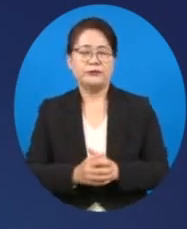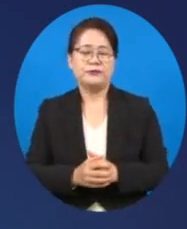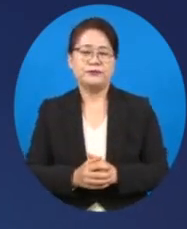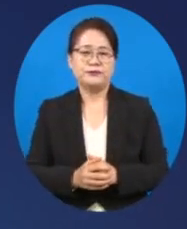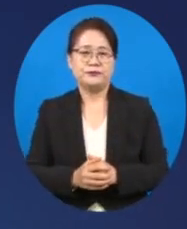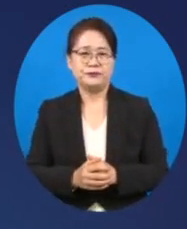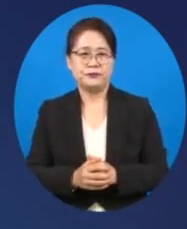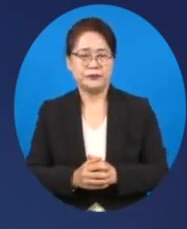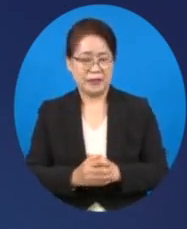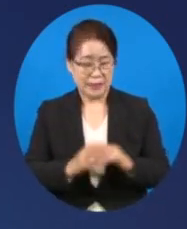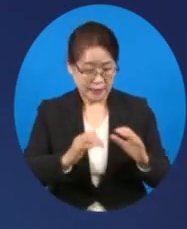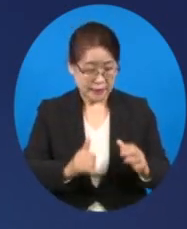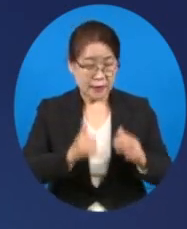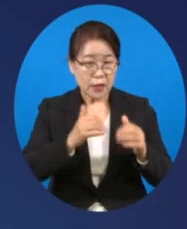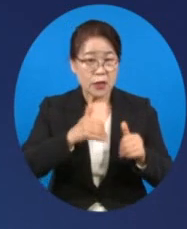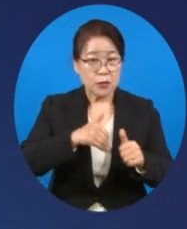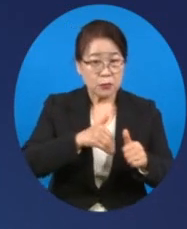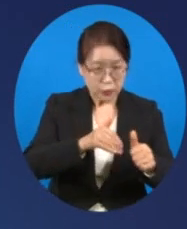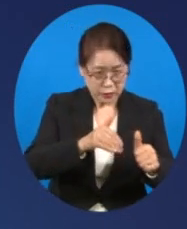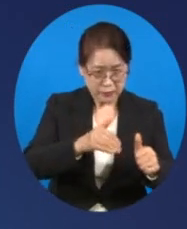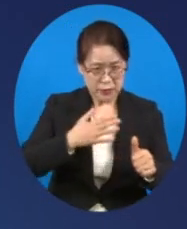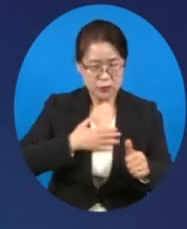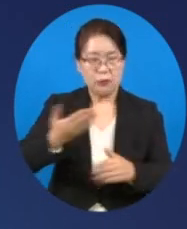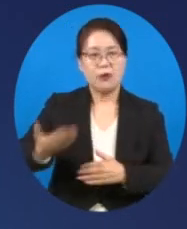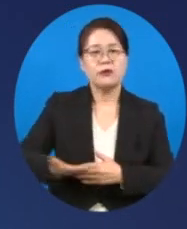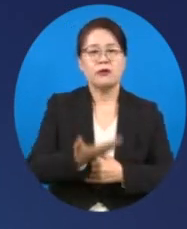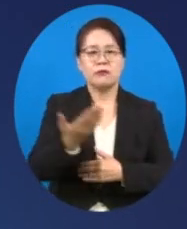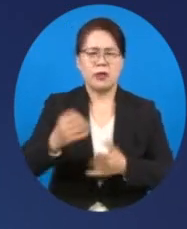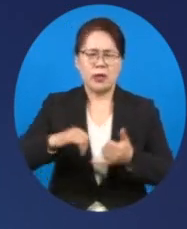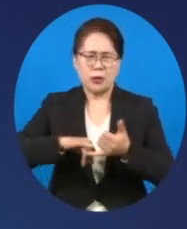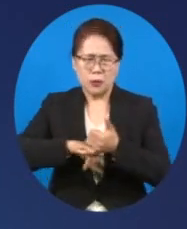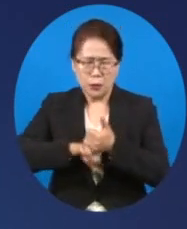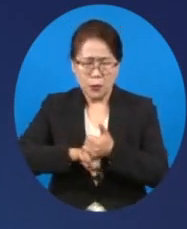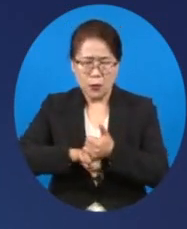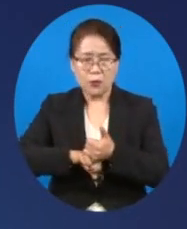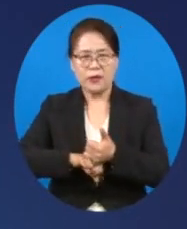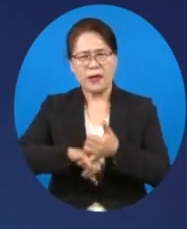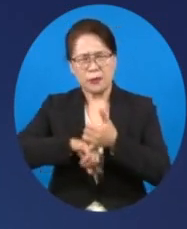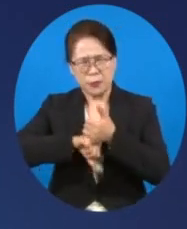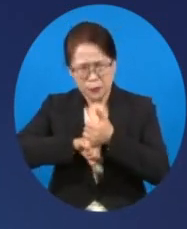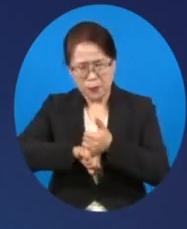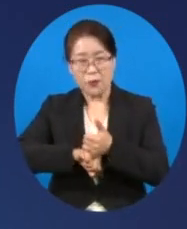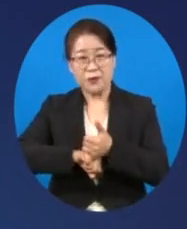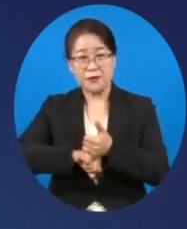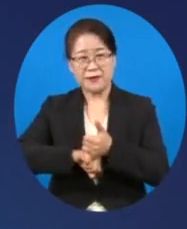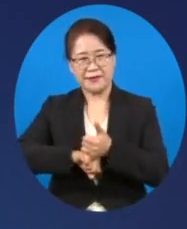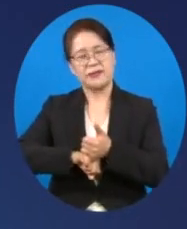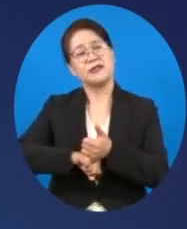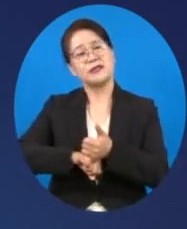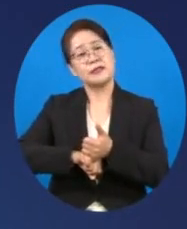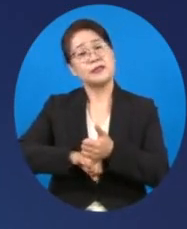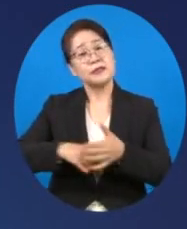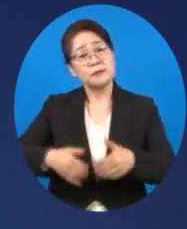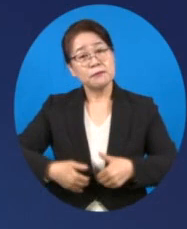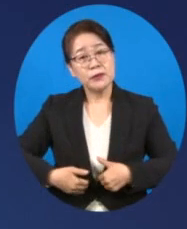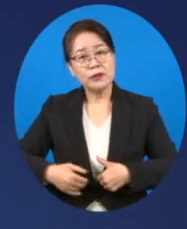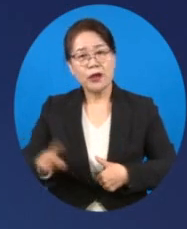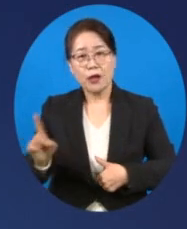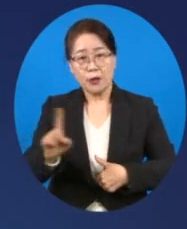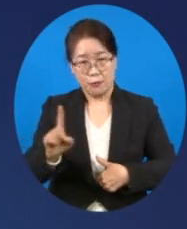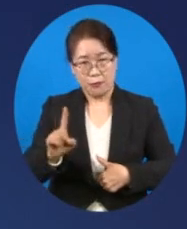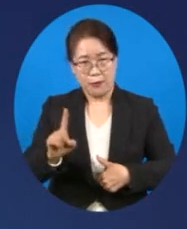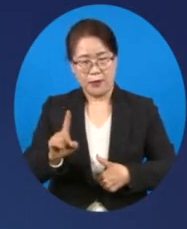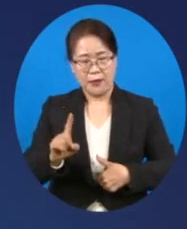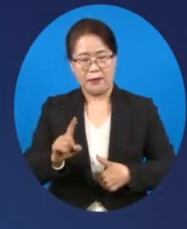오늘도이어서이 세상에 보냄을 받은 저와 여러분에게 반드시 반드시입니다 반드시 있어야 할 것이